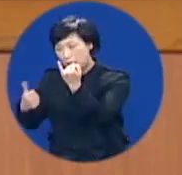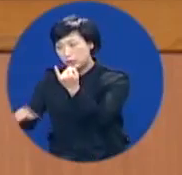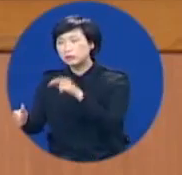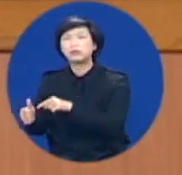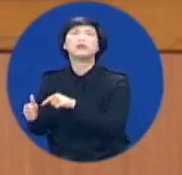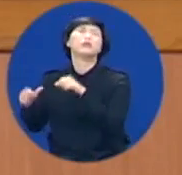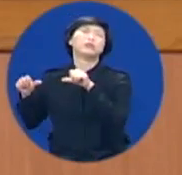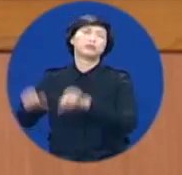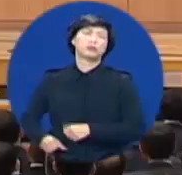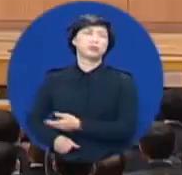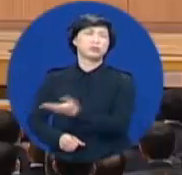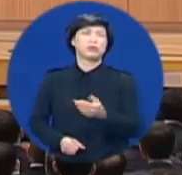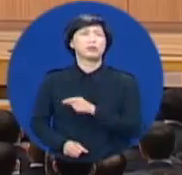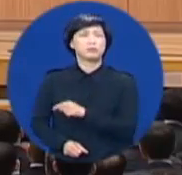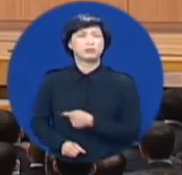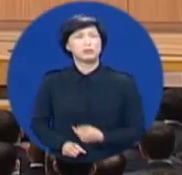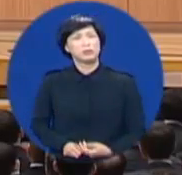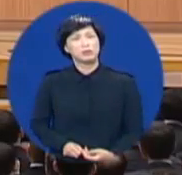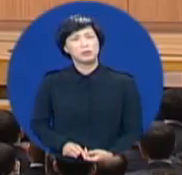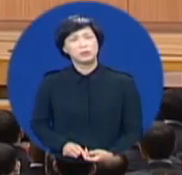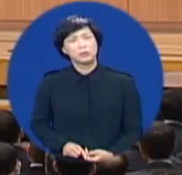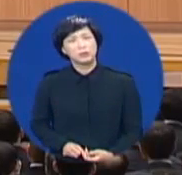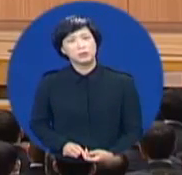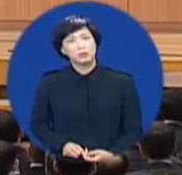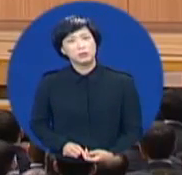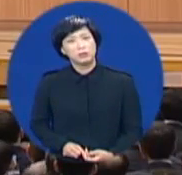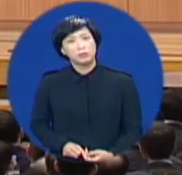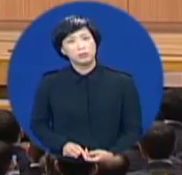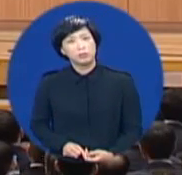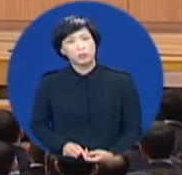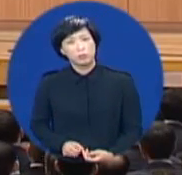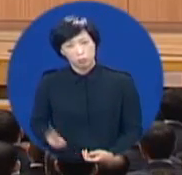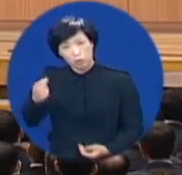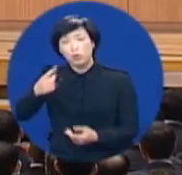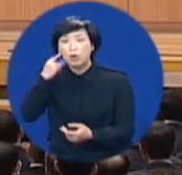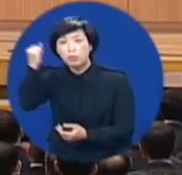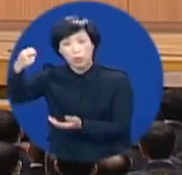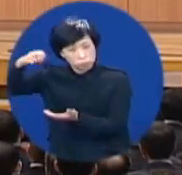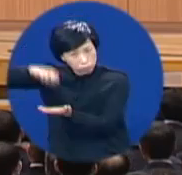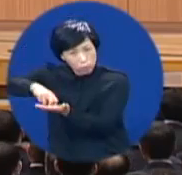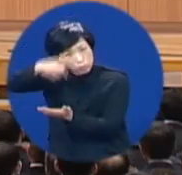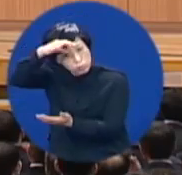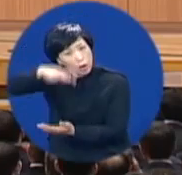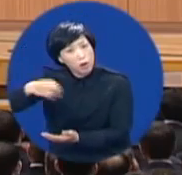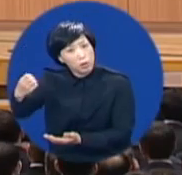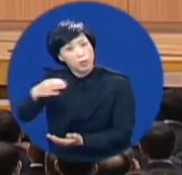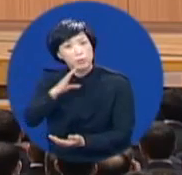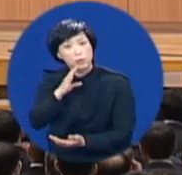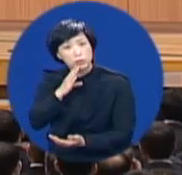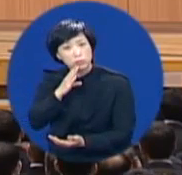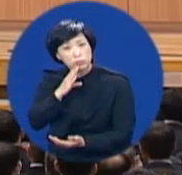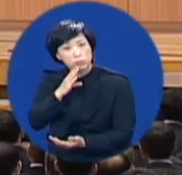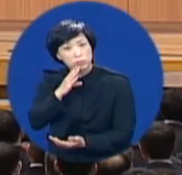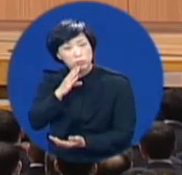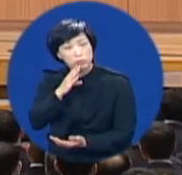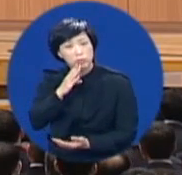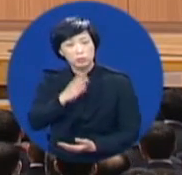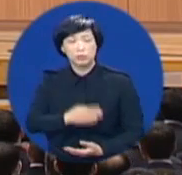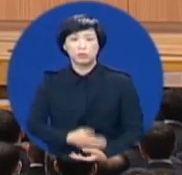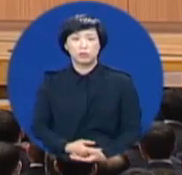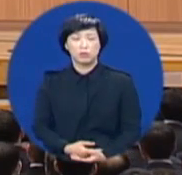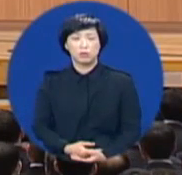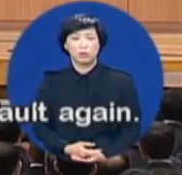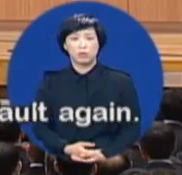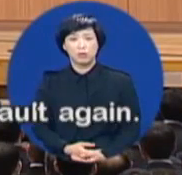저주. 당장에 무릎 꿇어야죠. 당장에 무릎 꿇어야죠.